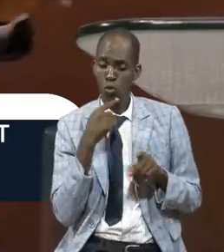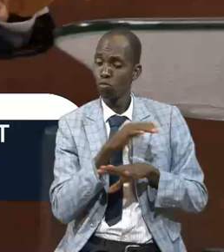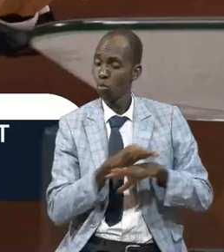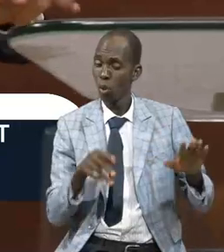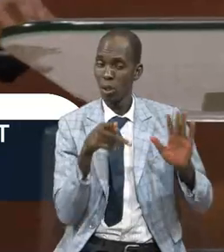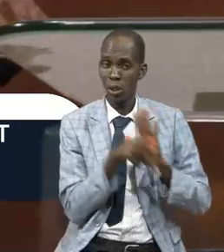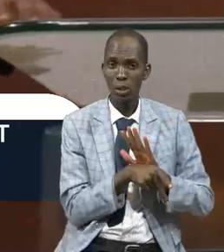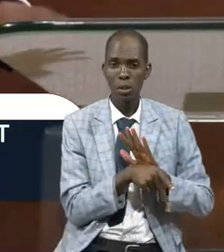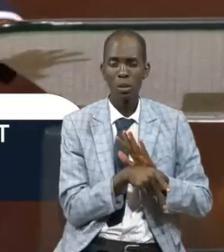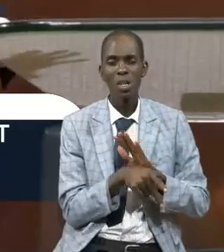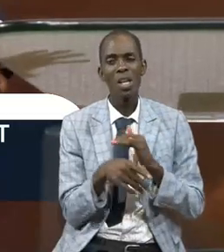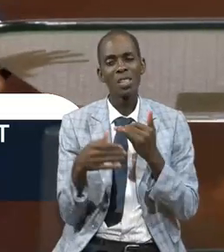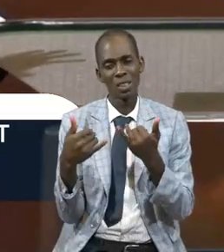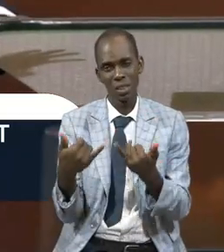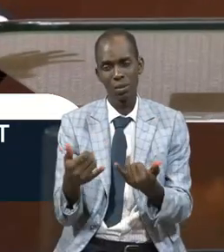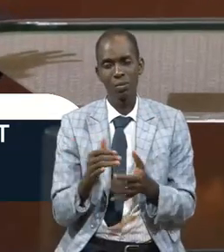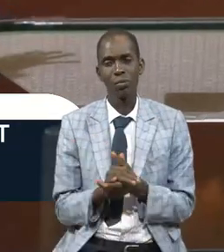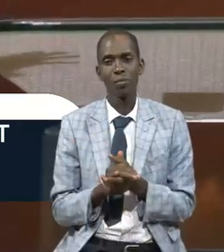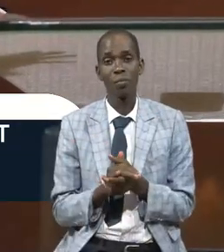« Tu ne tueras point ».